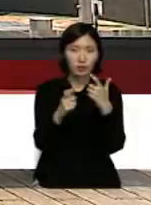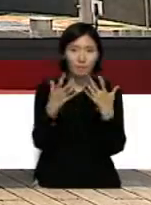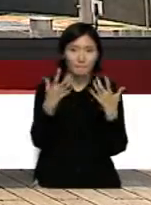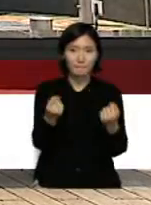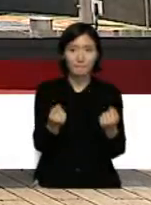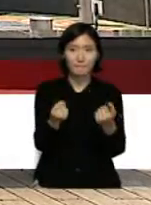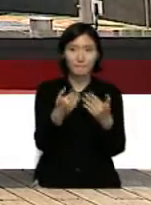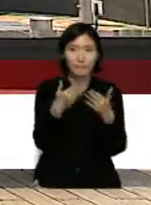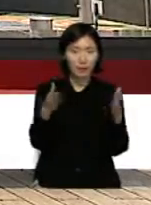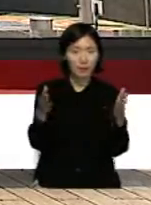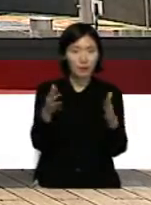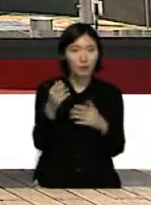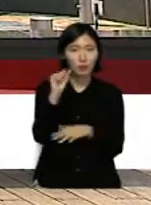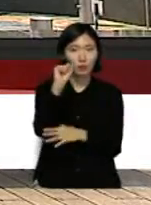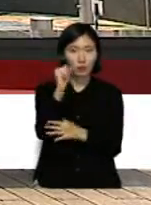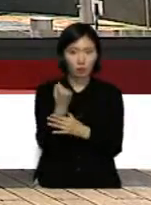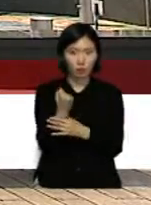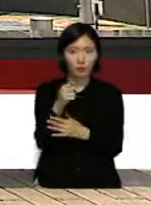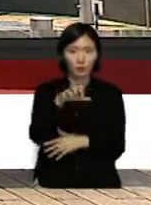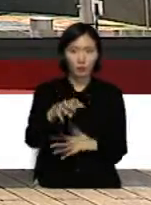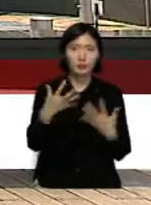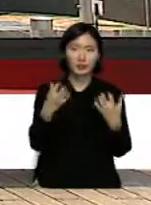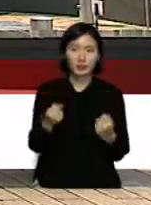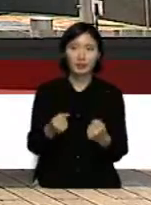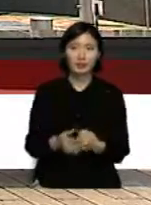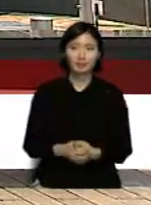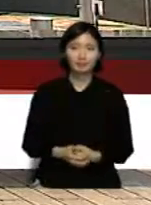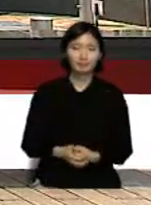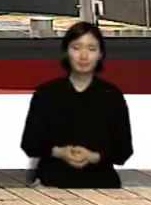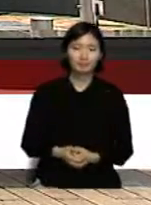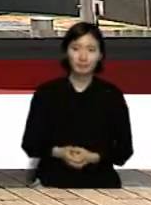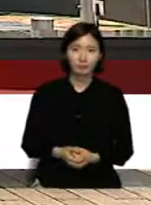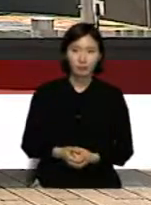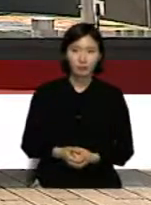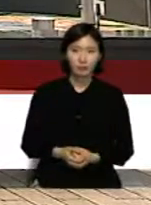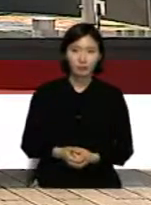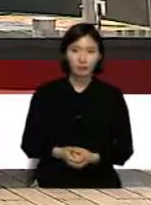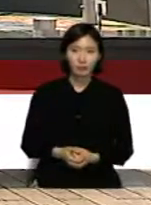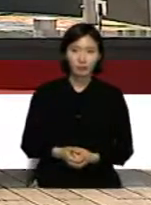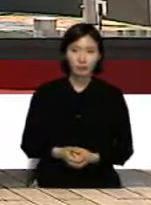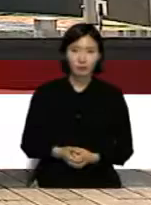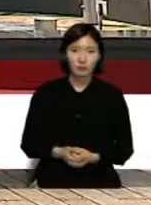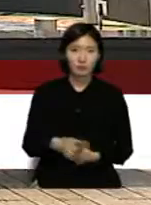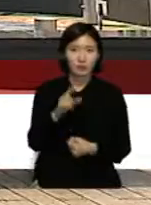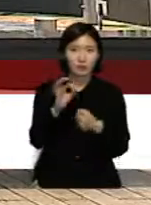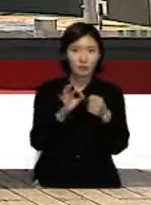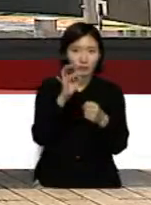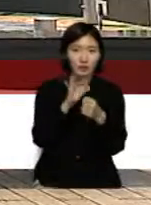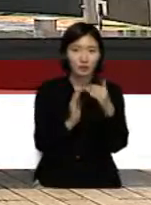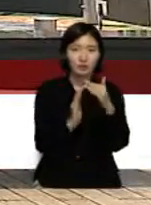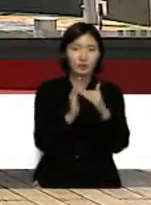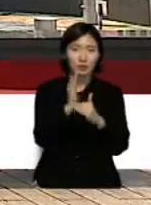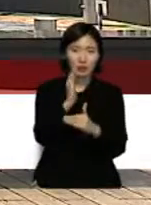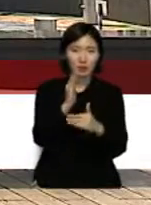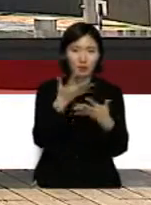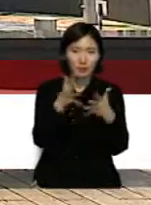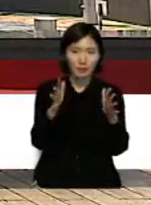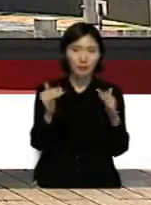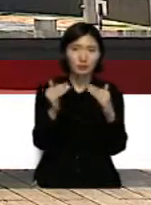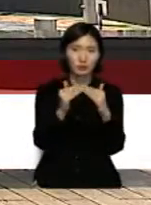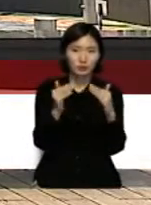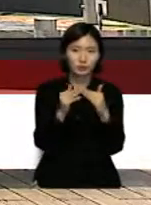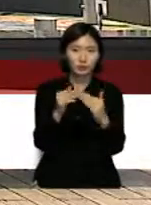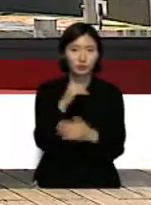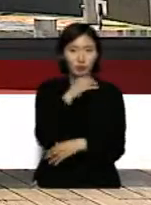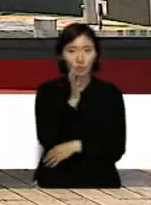있고요. 아파트들도 노후된 아파트들이 좀 많이 있습니다. 그래가지고 10년 이상 된 이런 이제 아파트들이나 이런